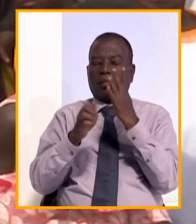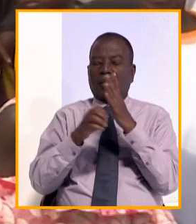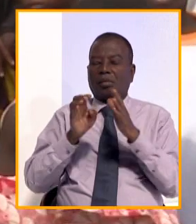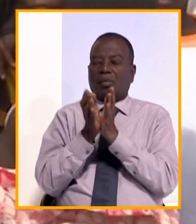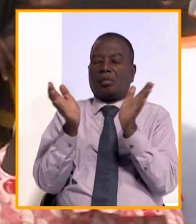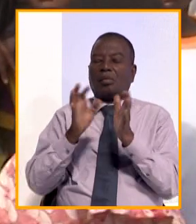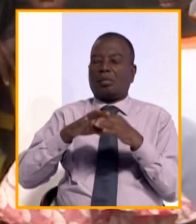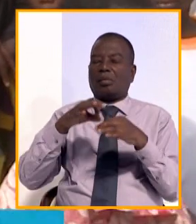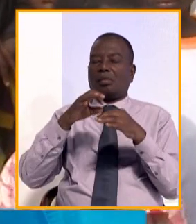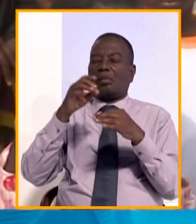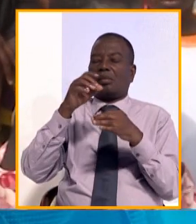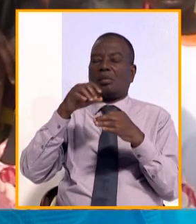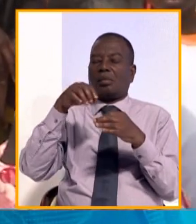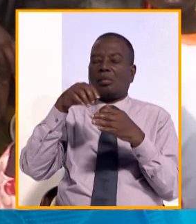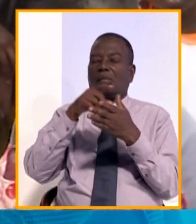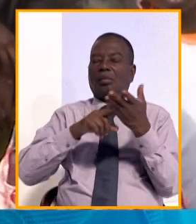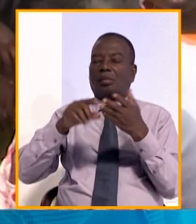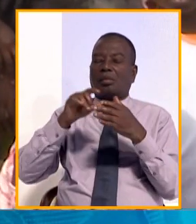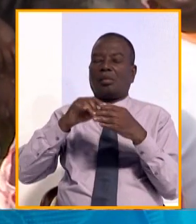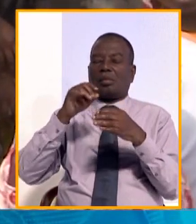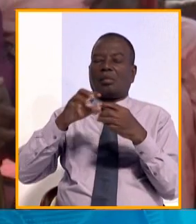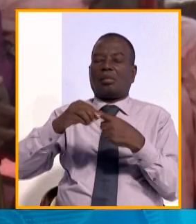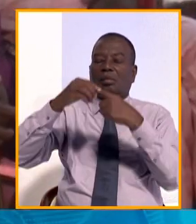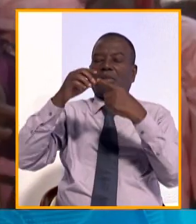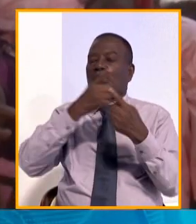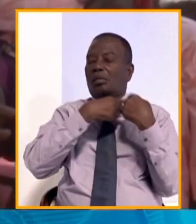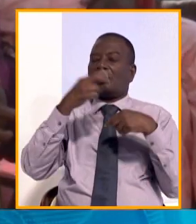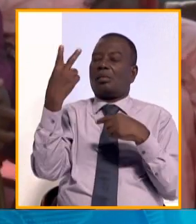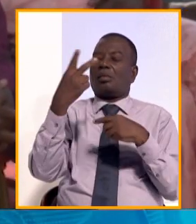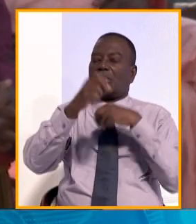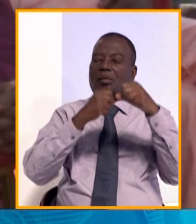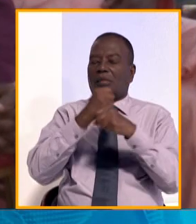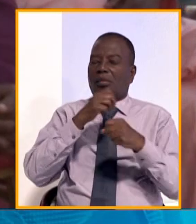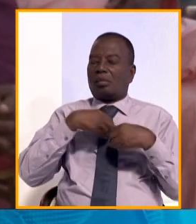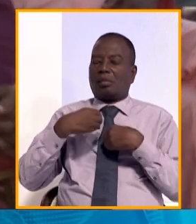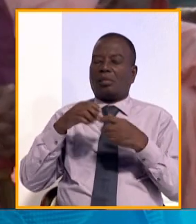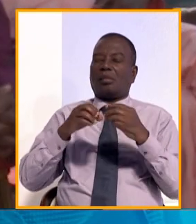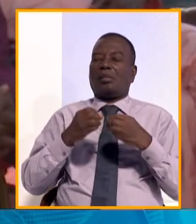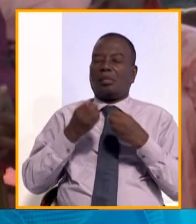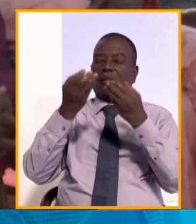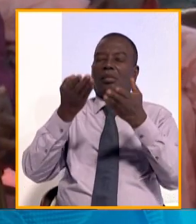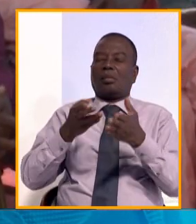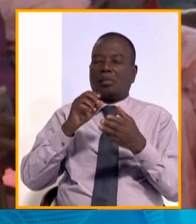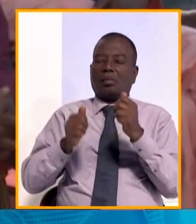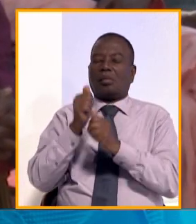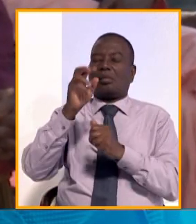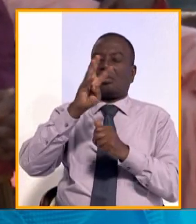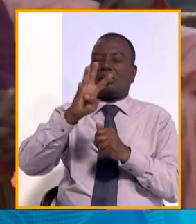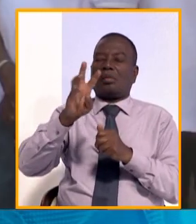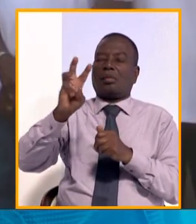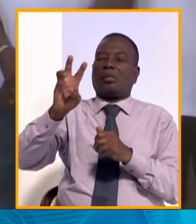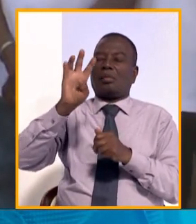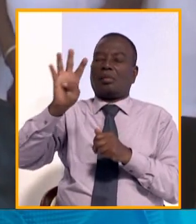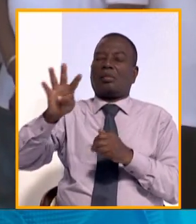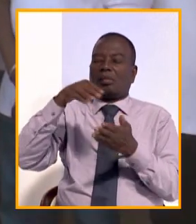en général et de Djoulabougou en particulier. Depuis 2 ans, l'association Yereta a consacré plus de 64 millions de francs CFA